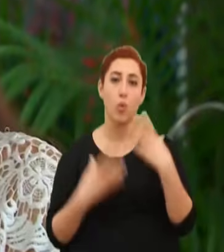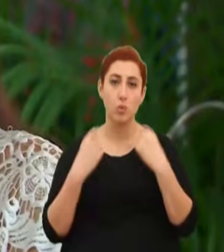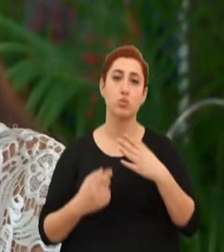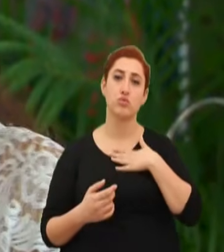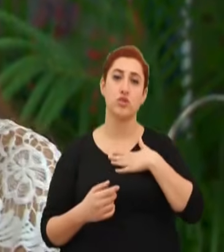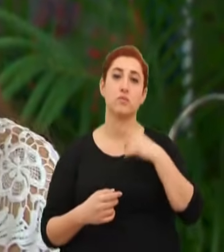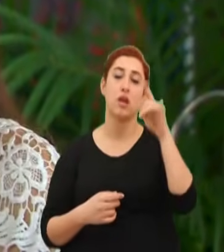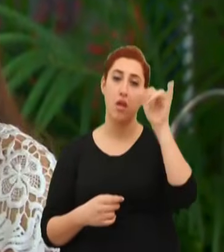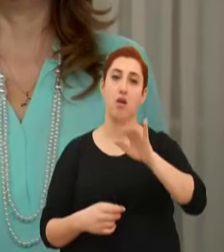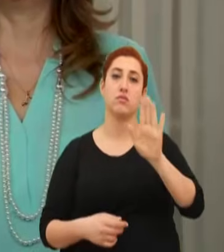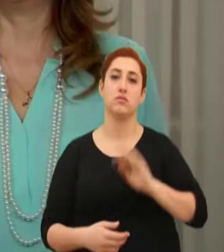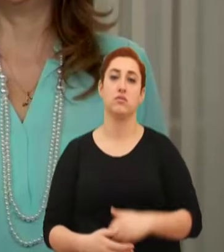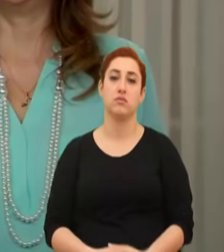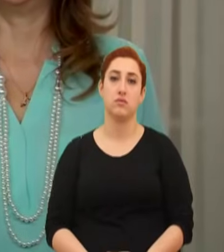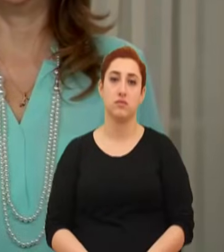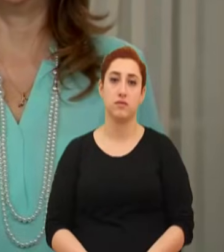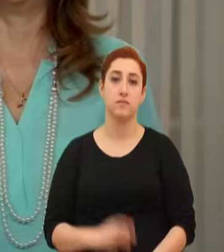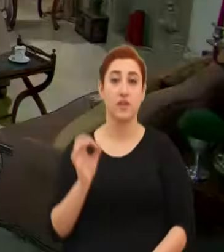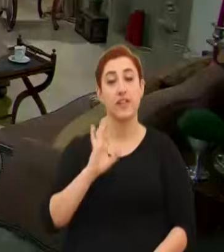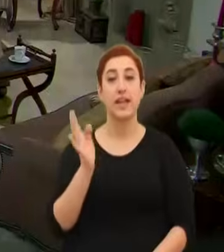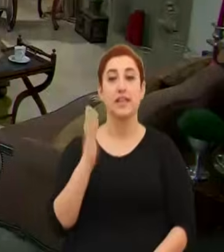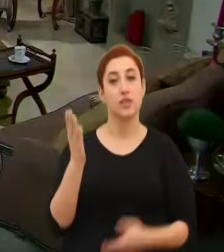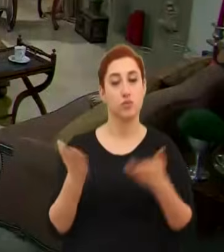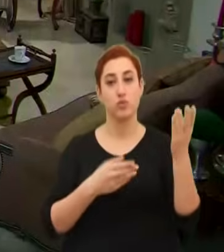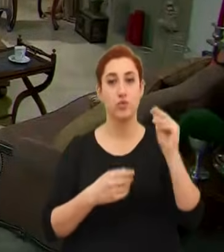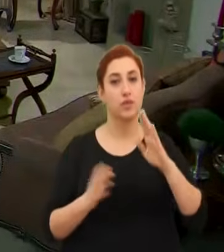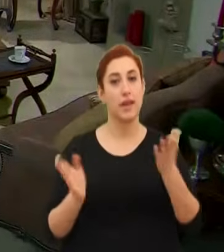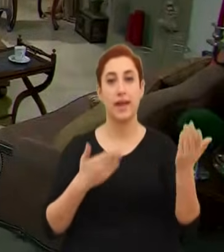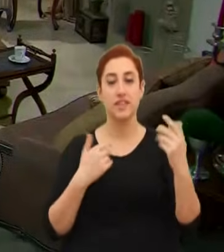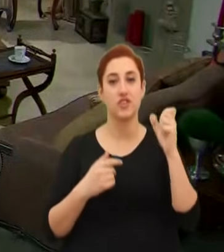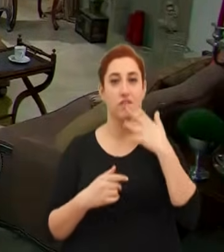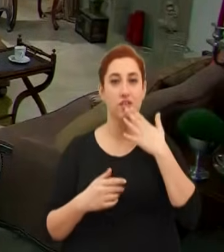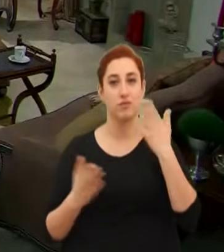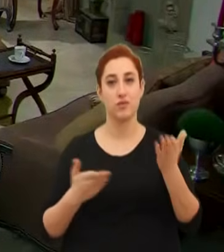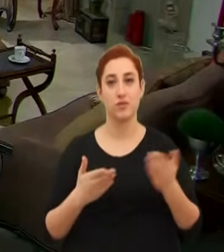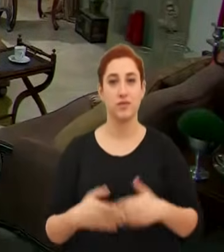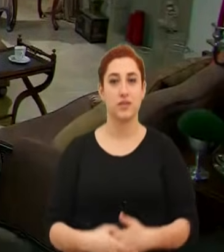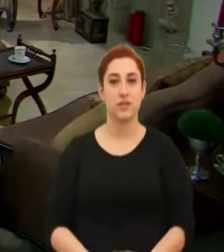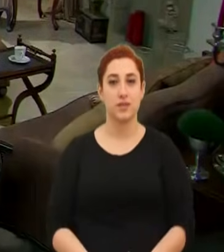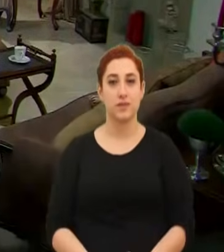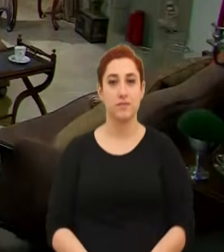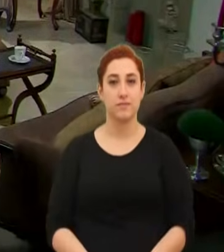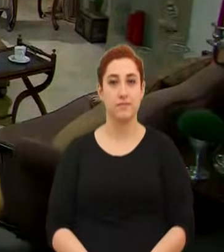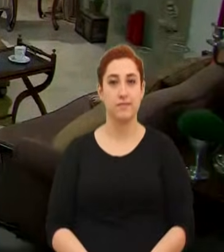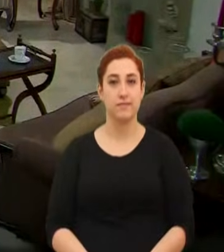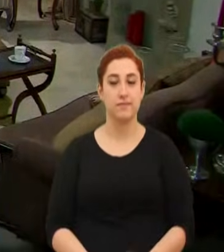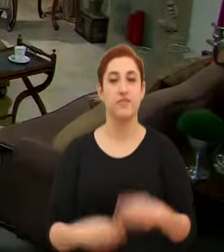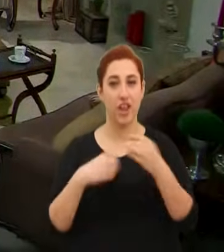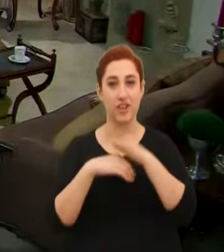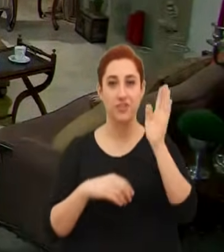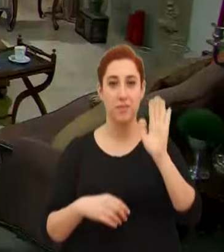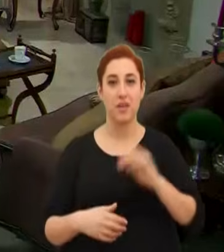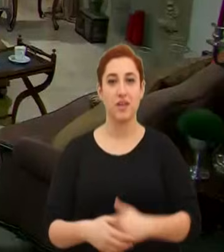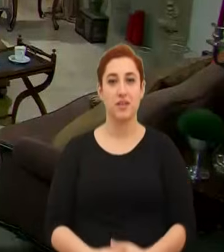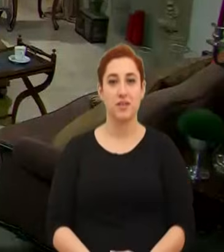Olur mu canım? Sen haklısın. Evet hadi buyurun çocuklar. Hadi buyurun Caviden Hanım. Buyurun. İyi